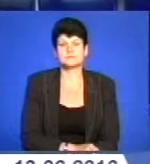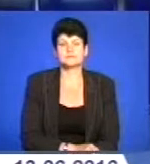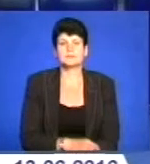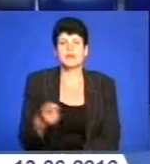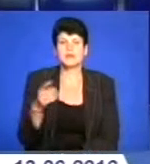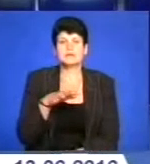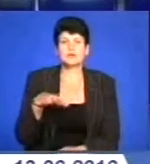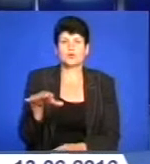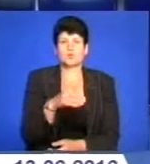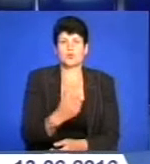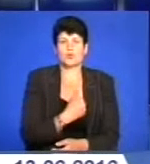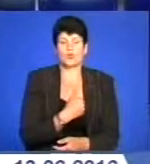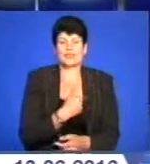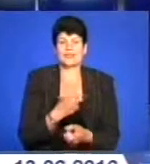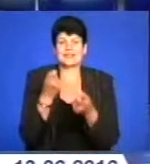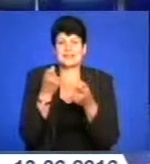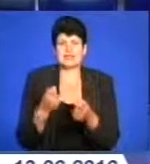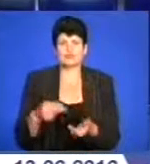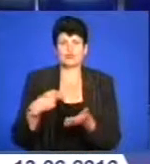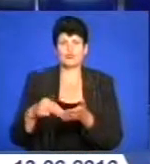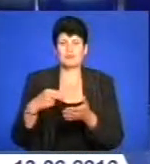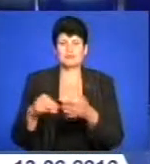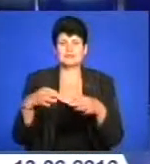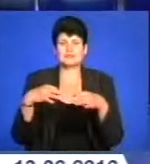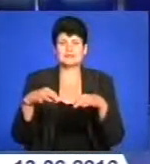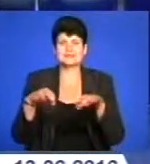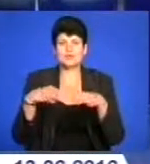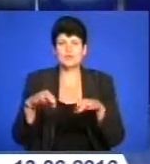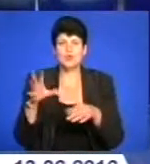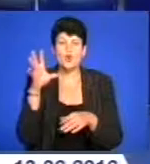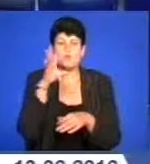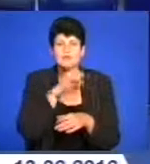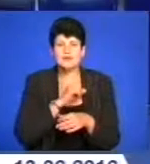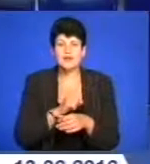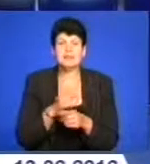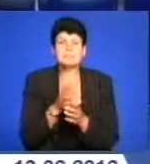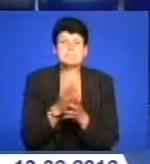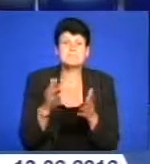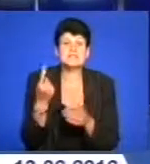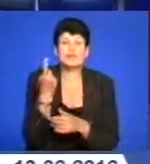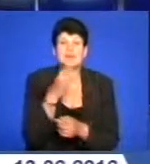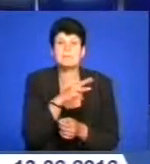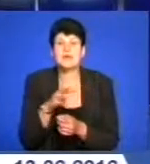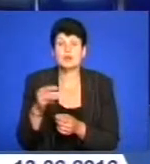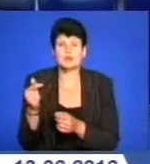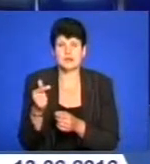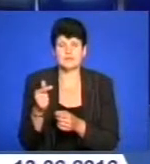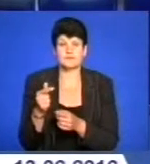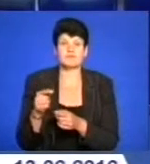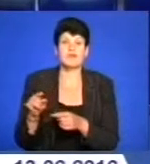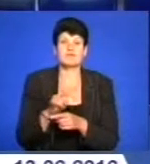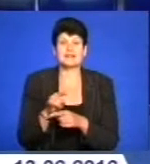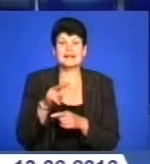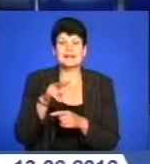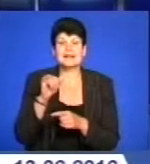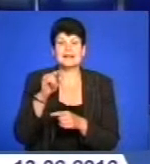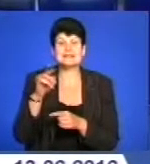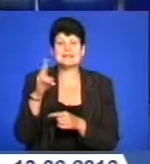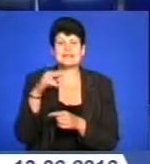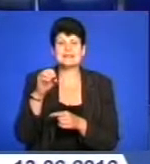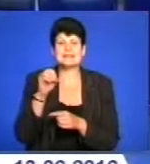На Тернопільщині охочих дешево придбати транспортні засоби обікрали більш як на 1 мільйон гривень. Аферисти з лізингової компанії